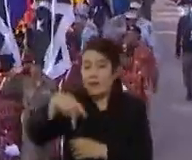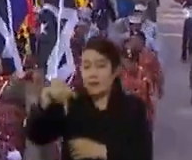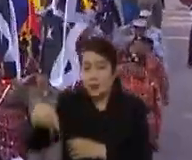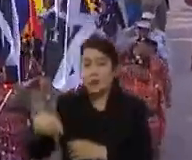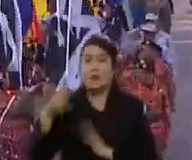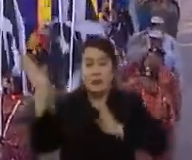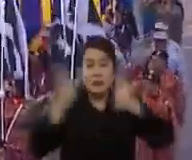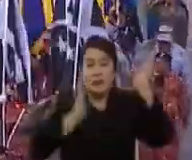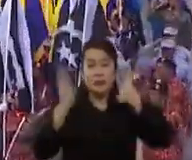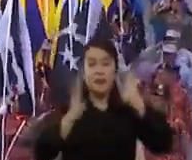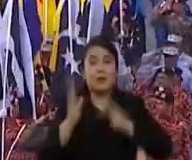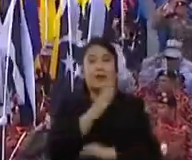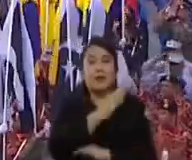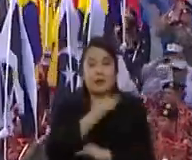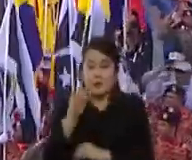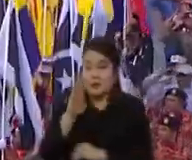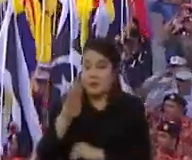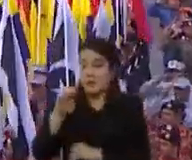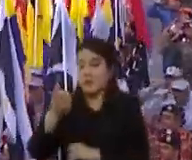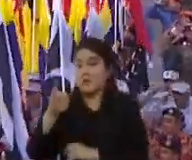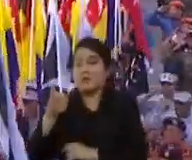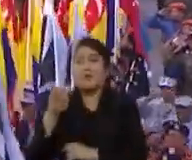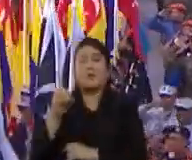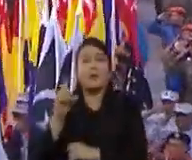Malaysia dan Brigade Putra.